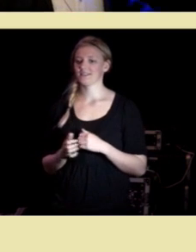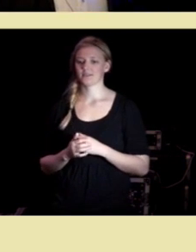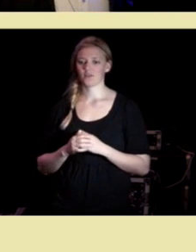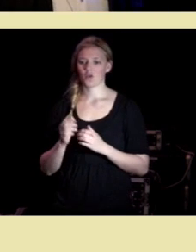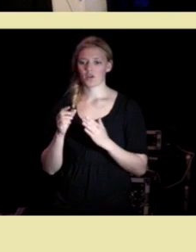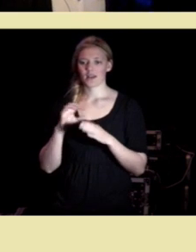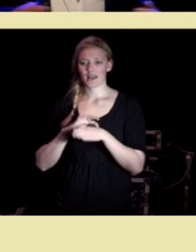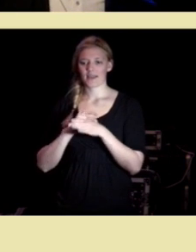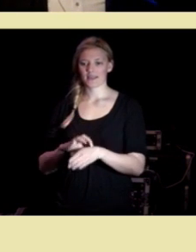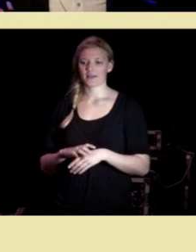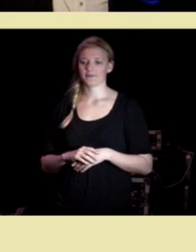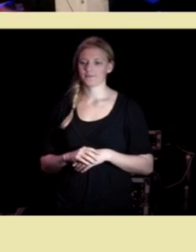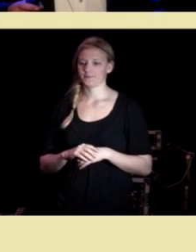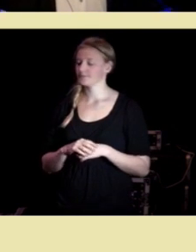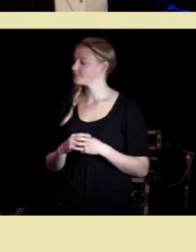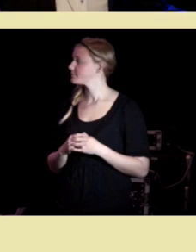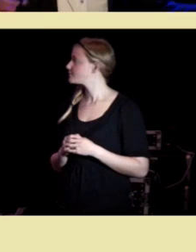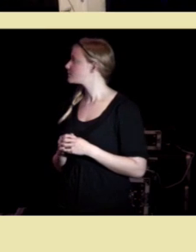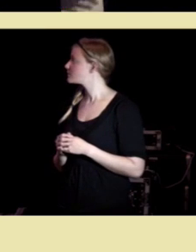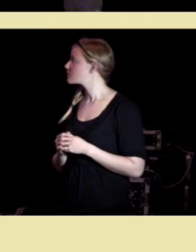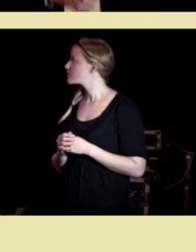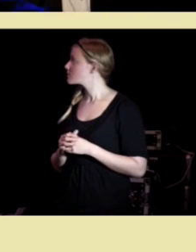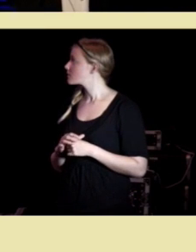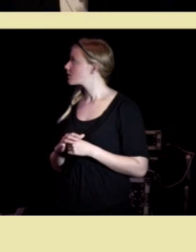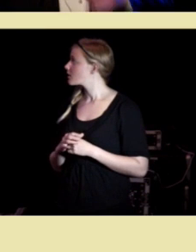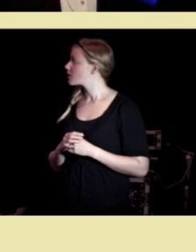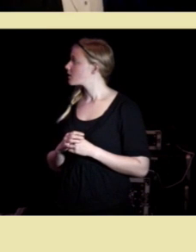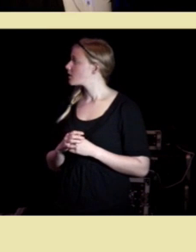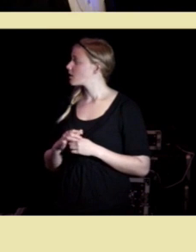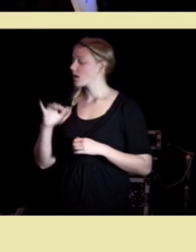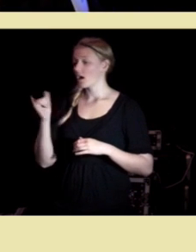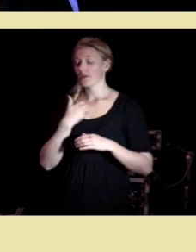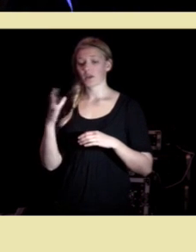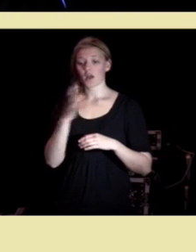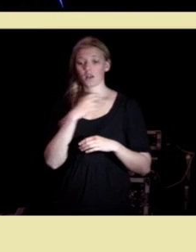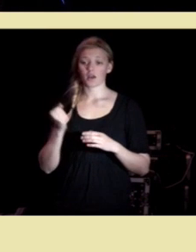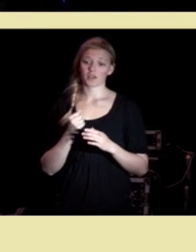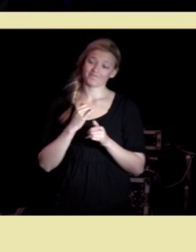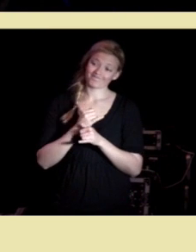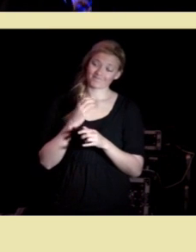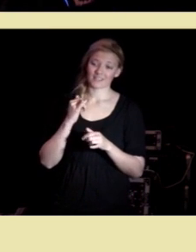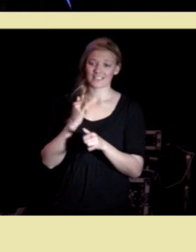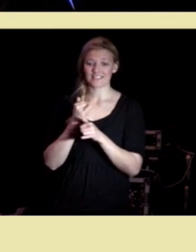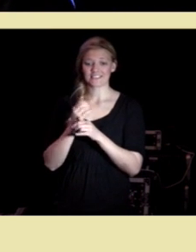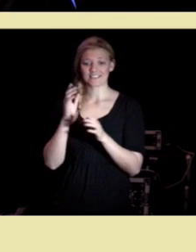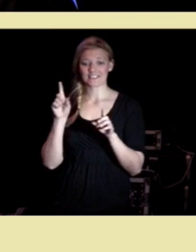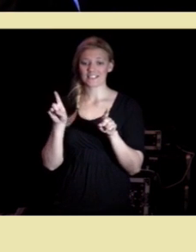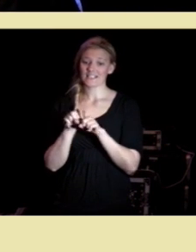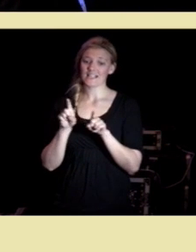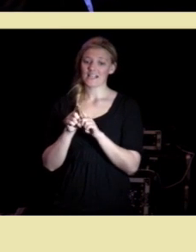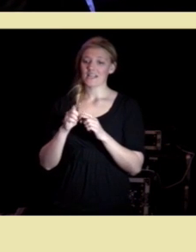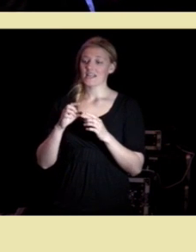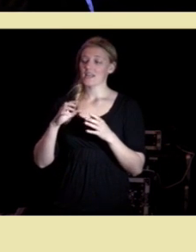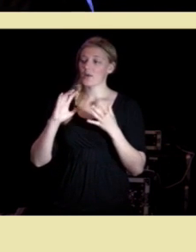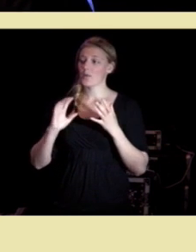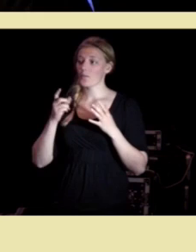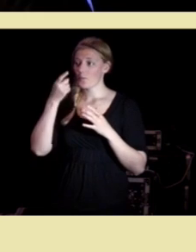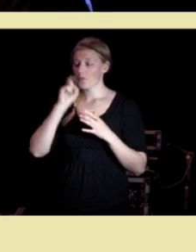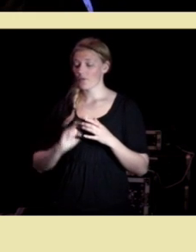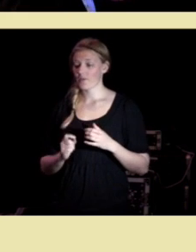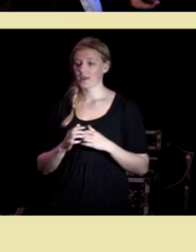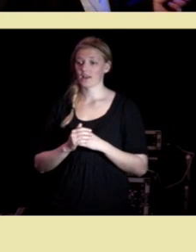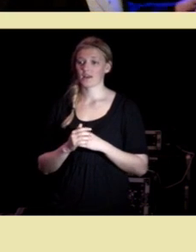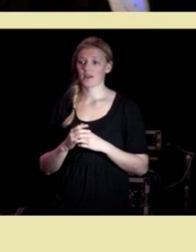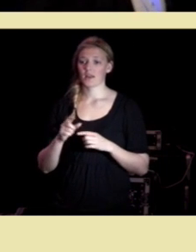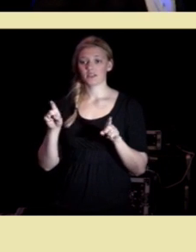samkjøring av planen for leger og sykepleiere, det er viktig. At man har en noenlunde lik profil på det, det mangler mange steder. Lengre økter med